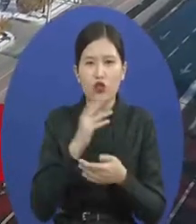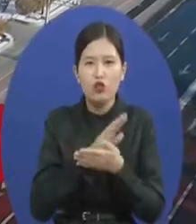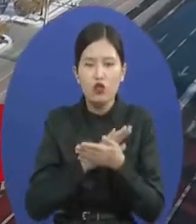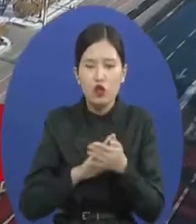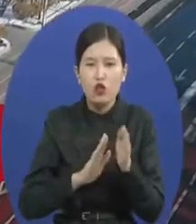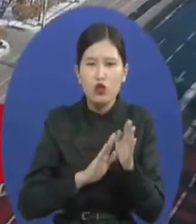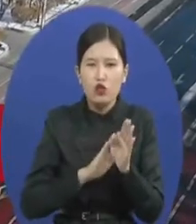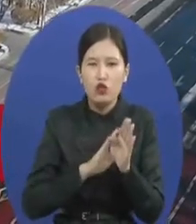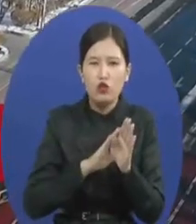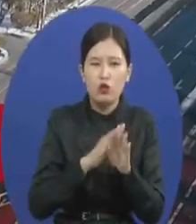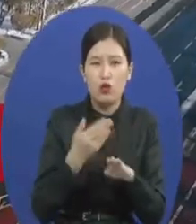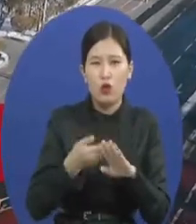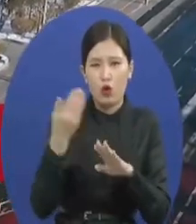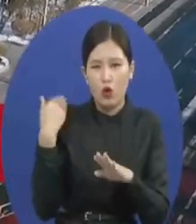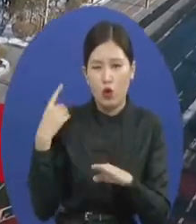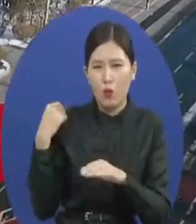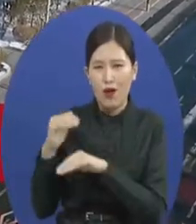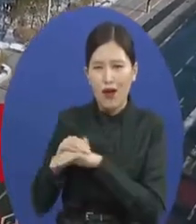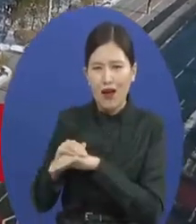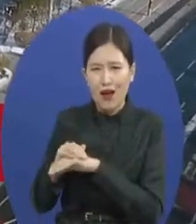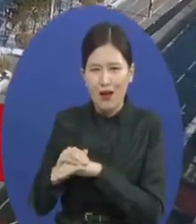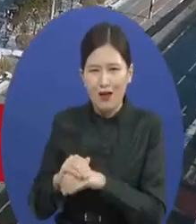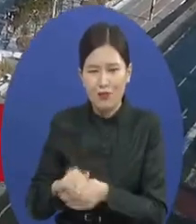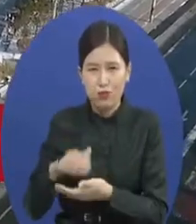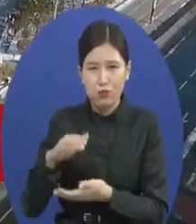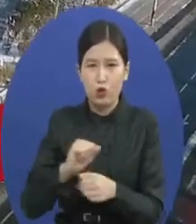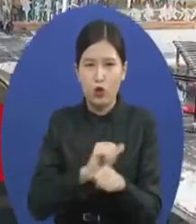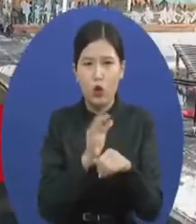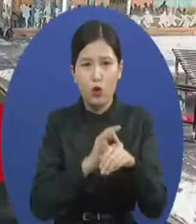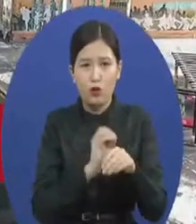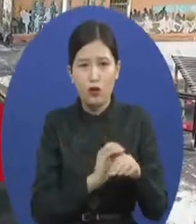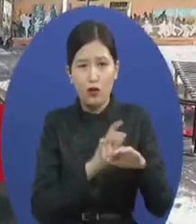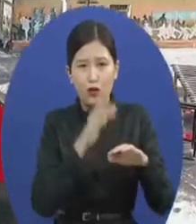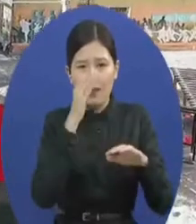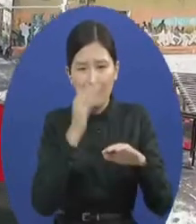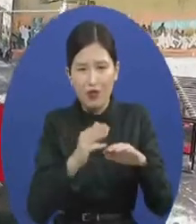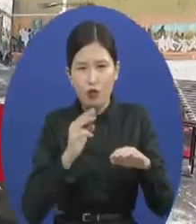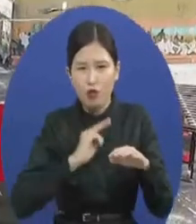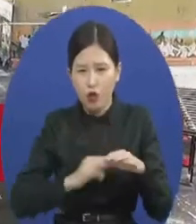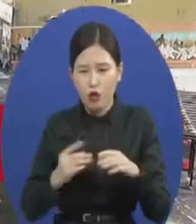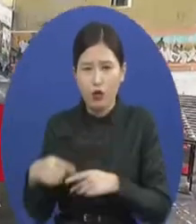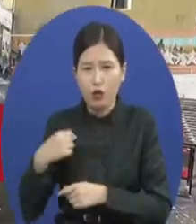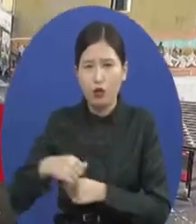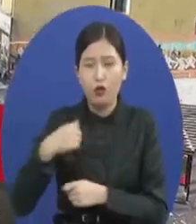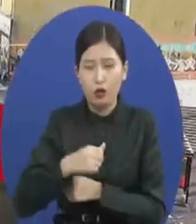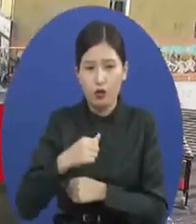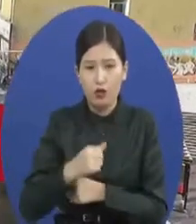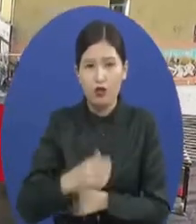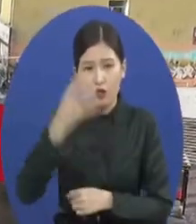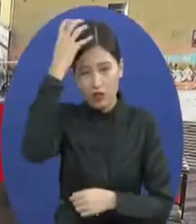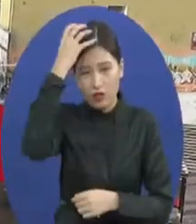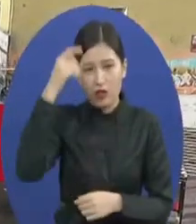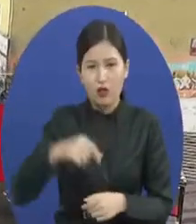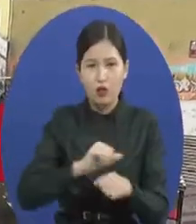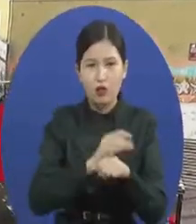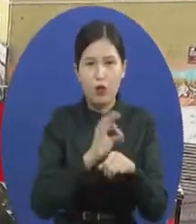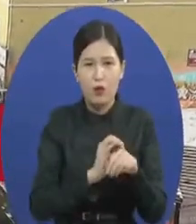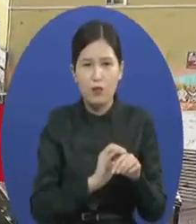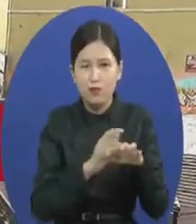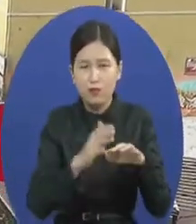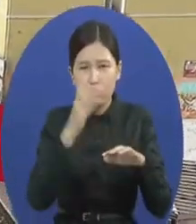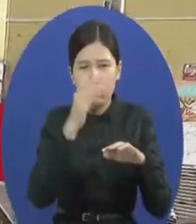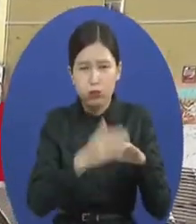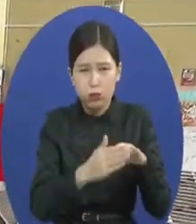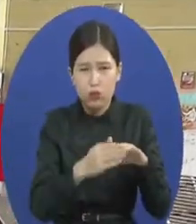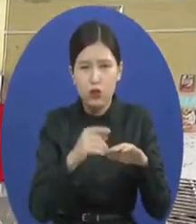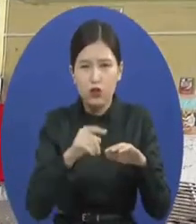өнгөрсөн хугацаанд хурааж хөрөмтлөөсөн бүх хөрөнгө ковидын тархалтыг зогсооход зарцуулж байна. Засгийн газраас цар тахлын эсрэг хэрэгжүүлсэн нийгмийн